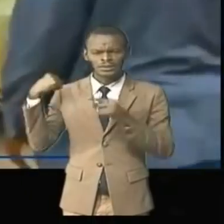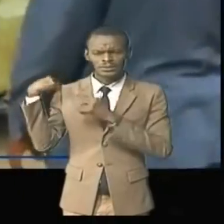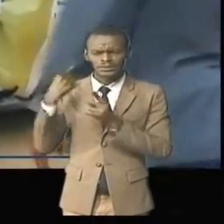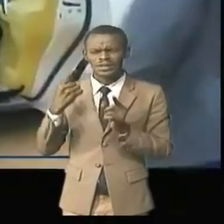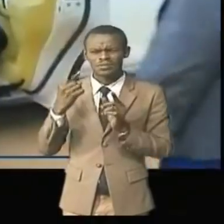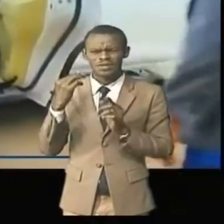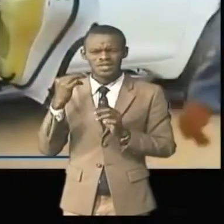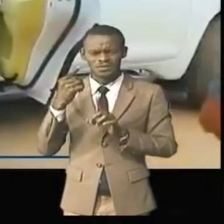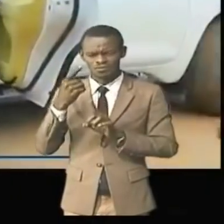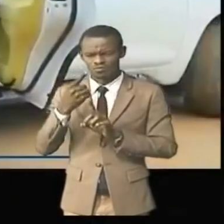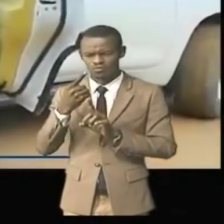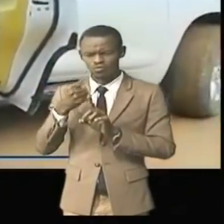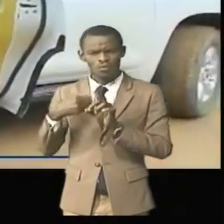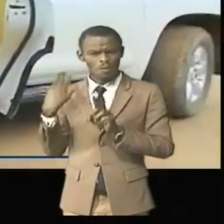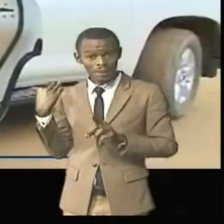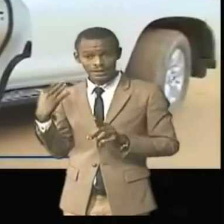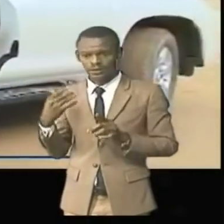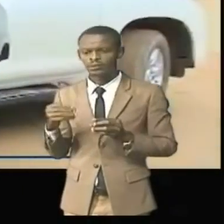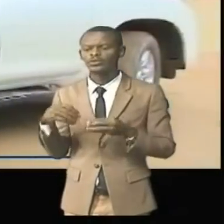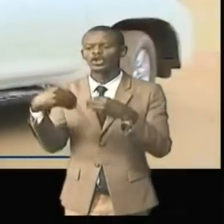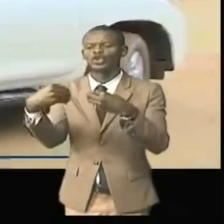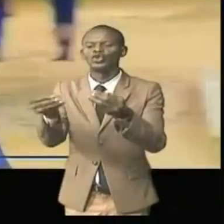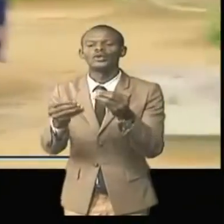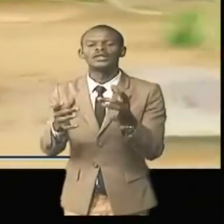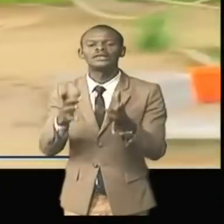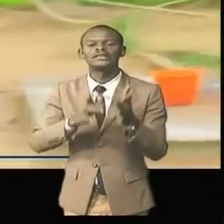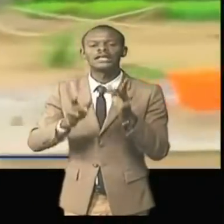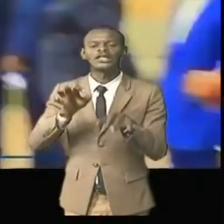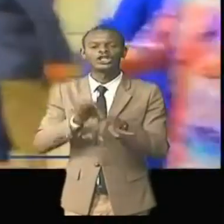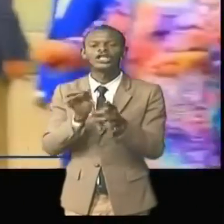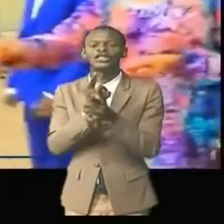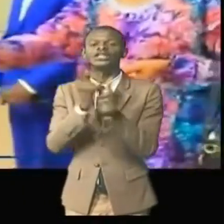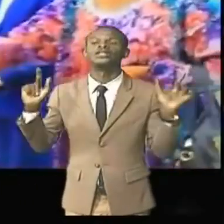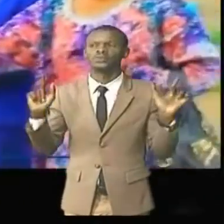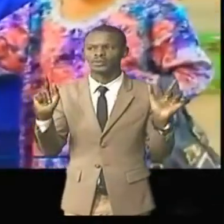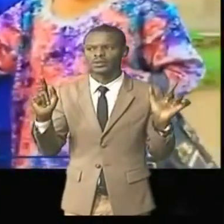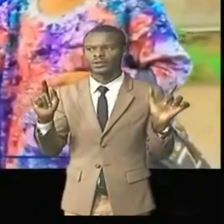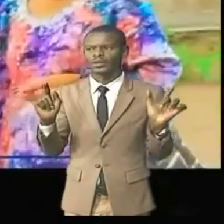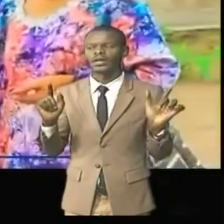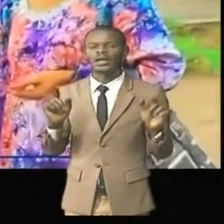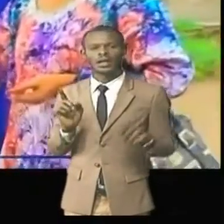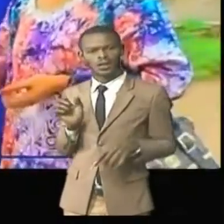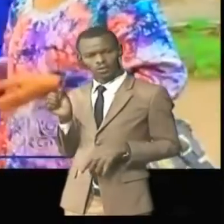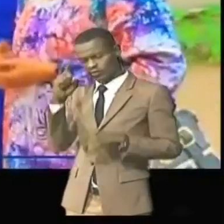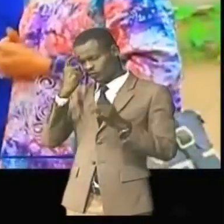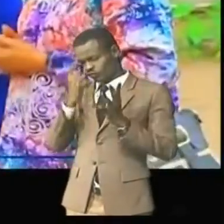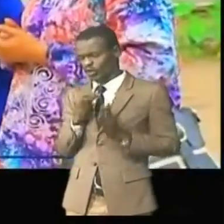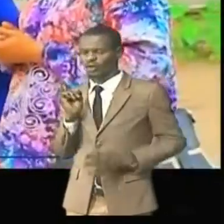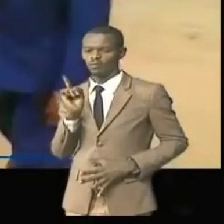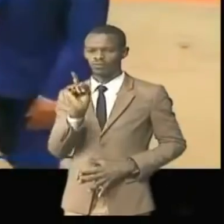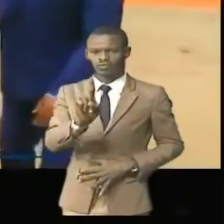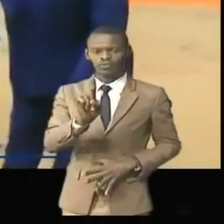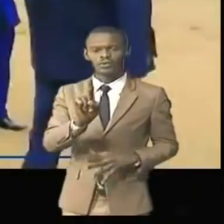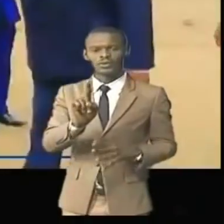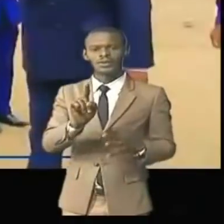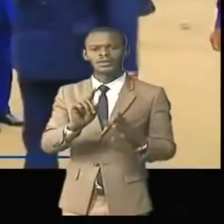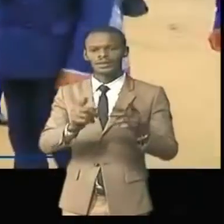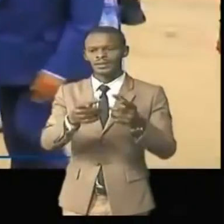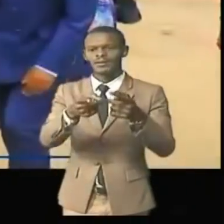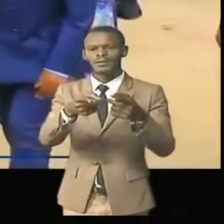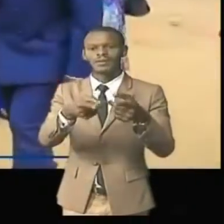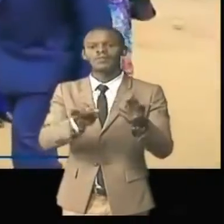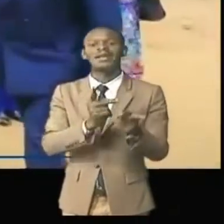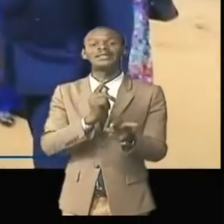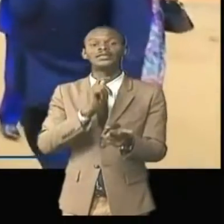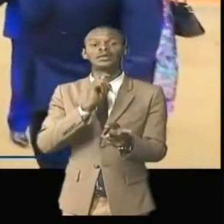l'autorité provinciale du Olmami Kabamba Ilungawa Batami. La cérémonie s'est déroulée dans les installations de la prison centrale de Kamina en présence des